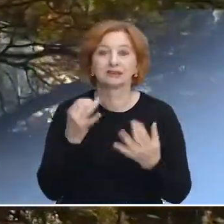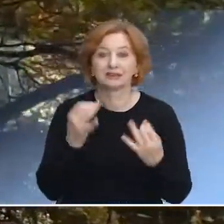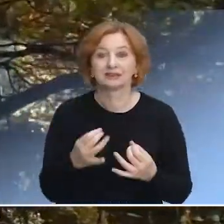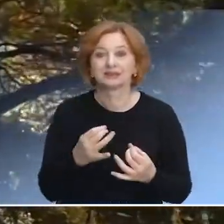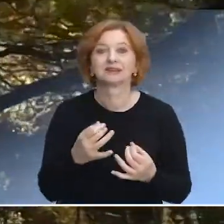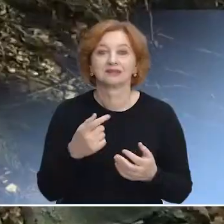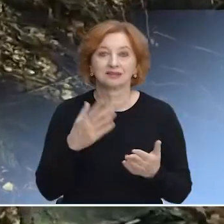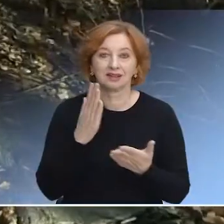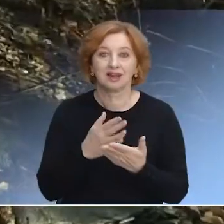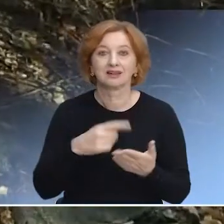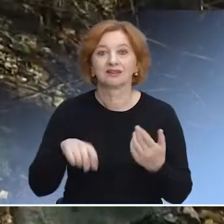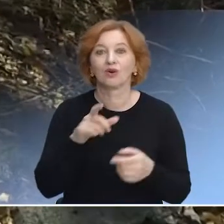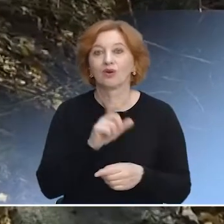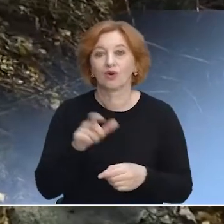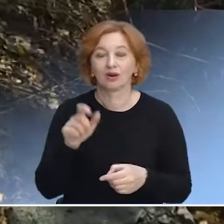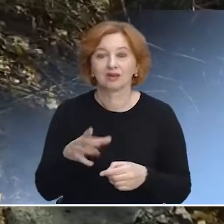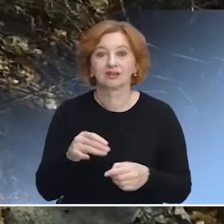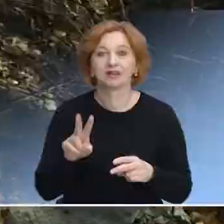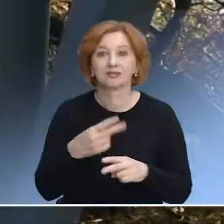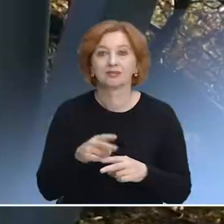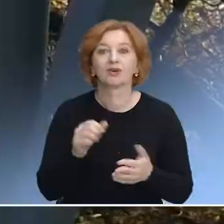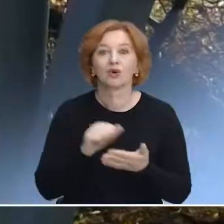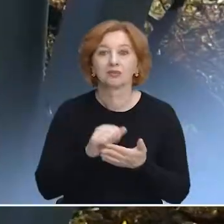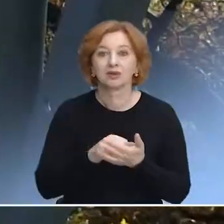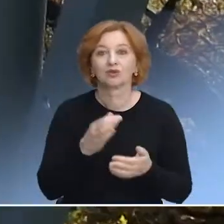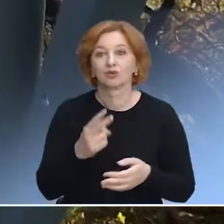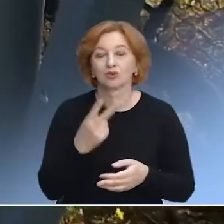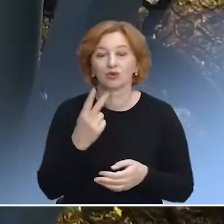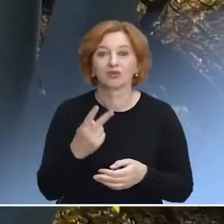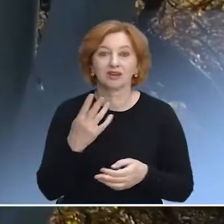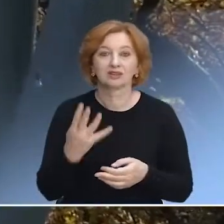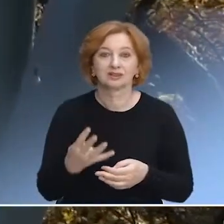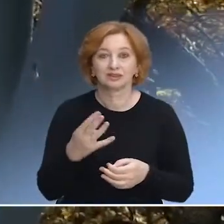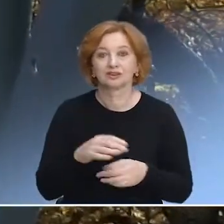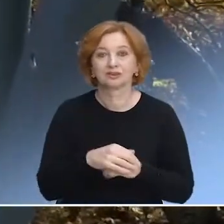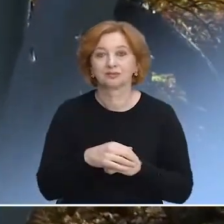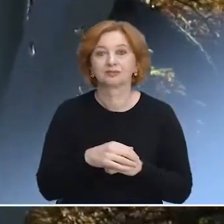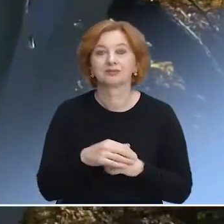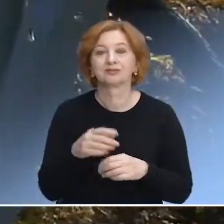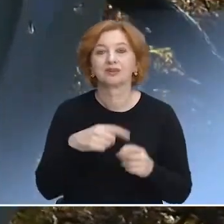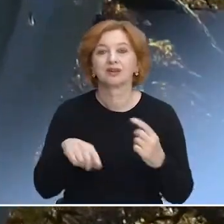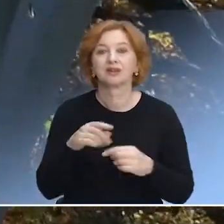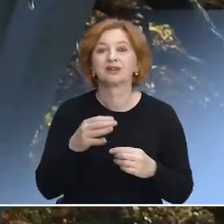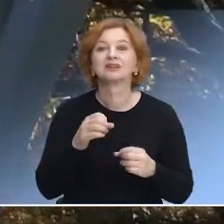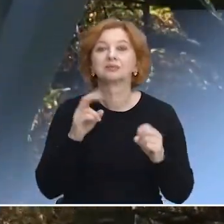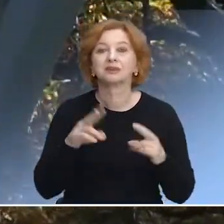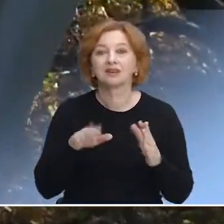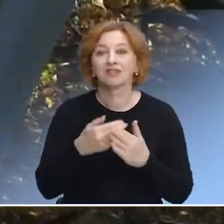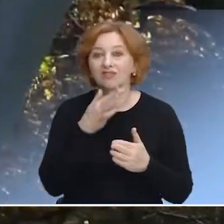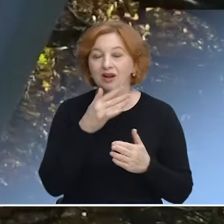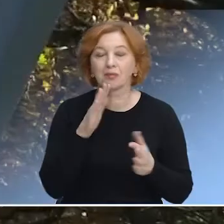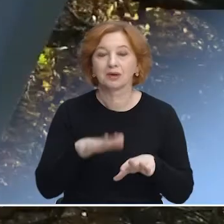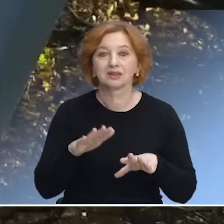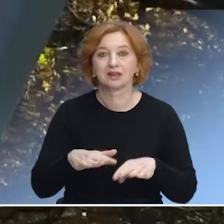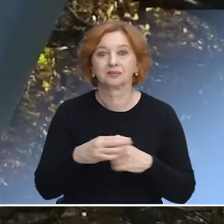позволяет сократить время пути для людей. Поэтому его безопасность является важной задачей. Алексей Масленников, специально для программы